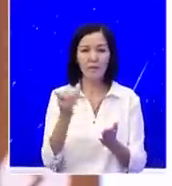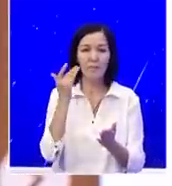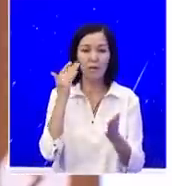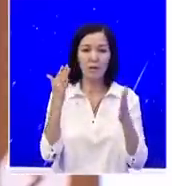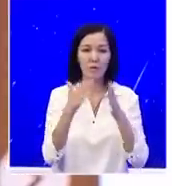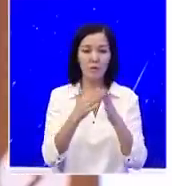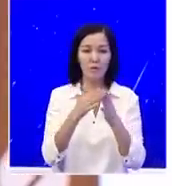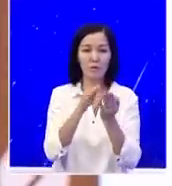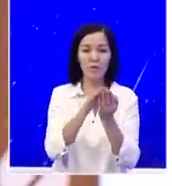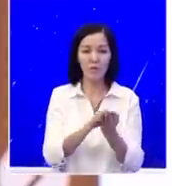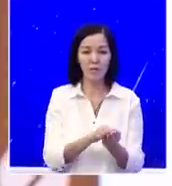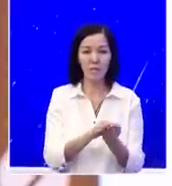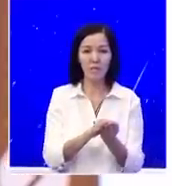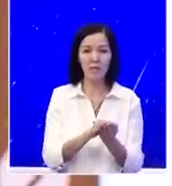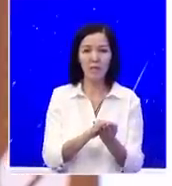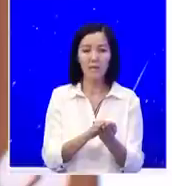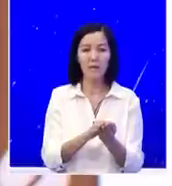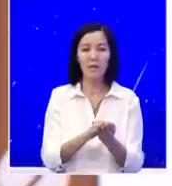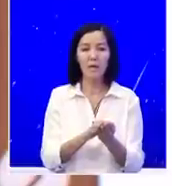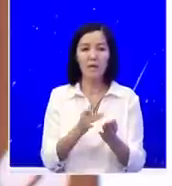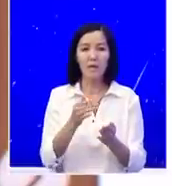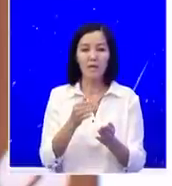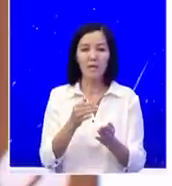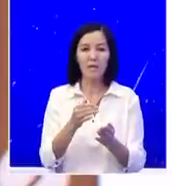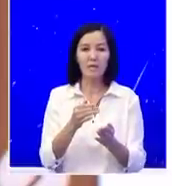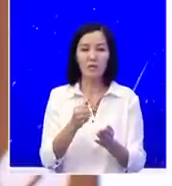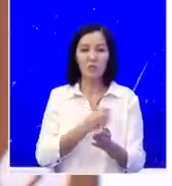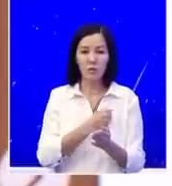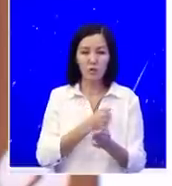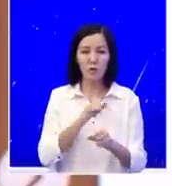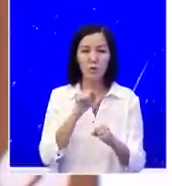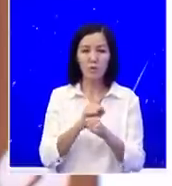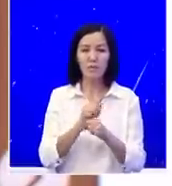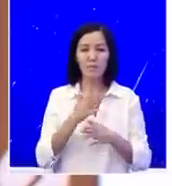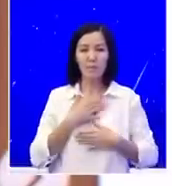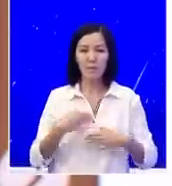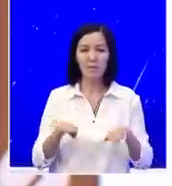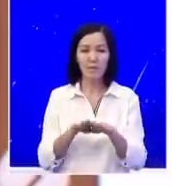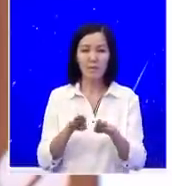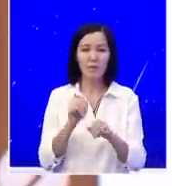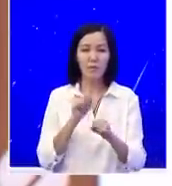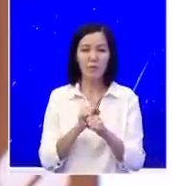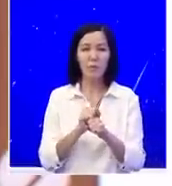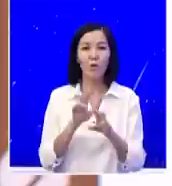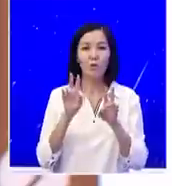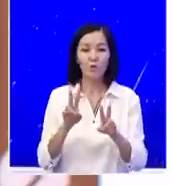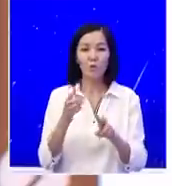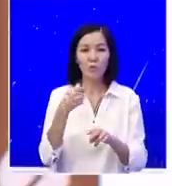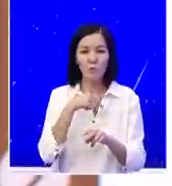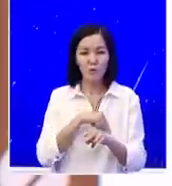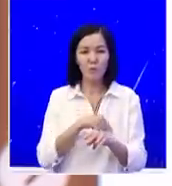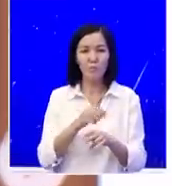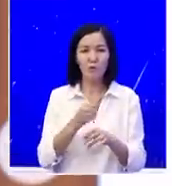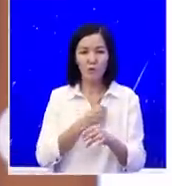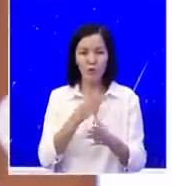жетті. Ол кісінің демі үзілсе, менің де тынысым тоқтайтындай көрінетін. Алайда, кеудемде жаным шықпаған соң,